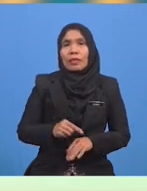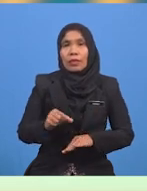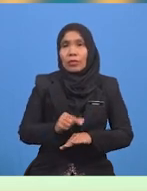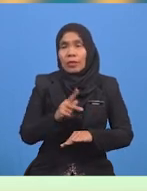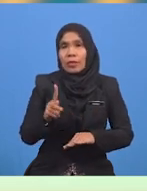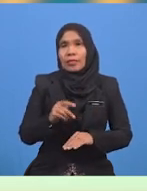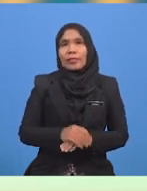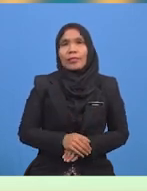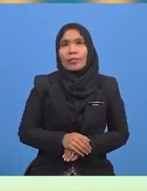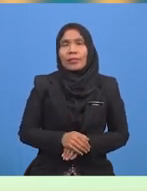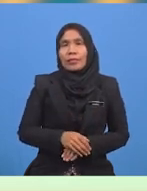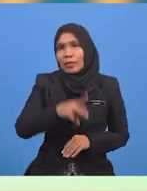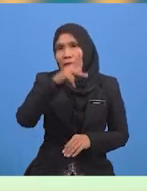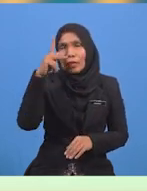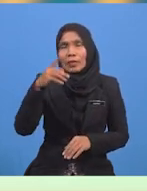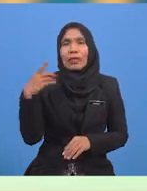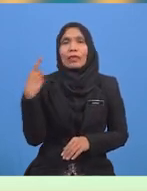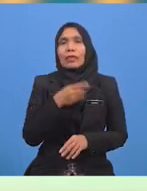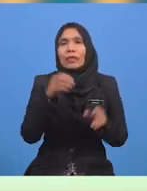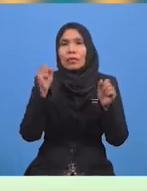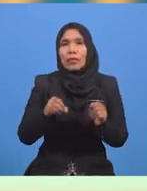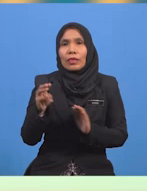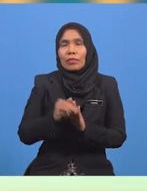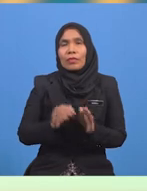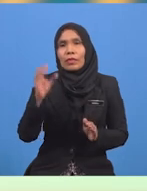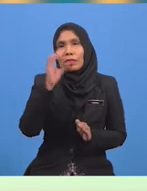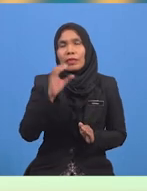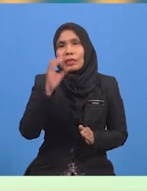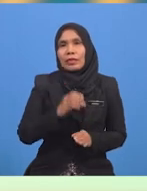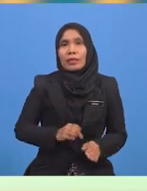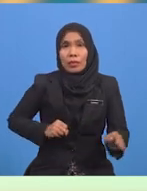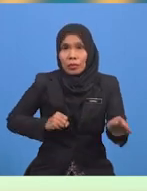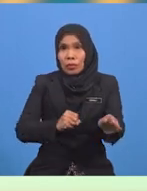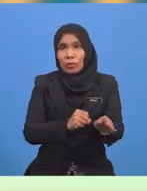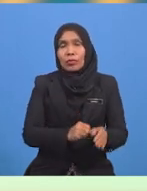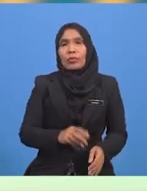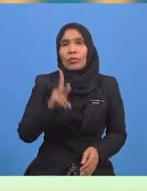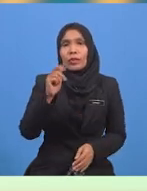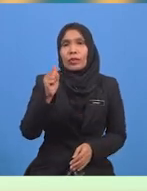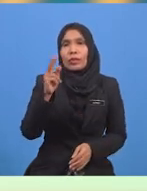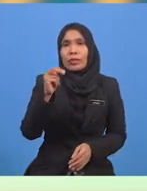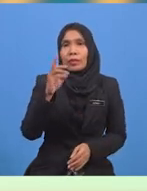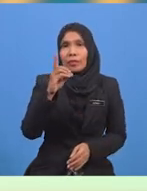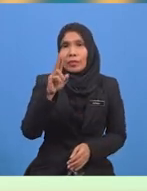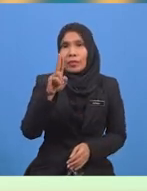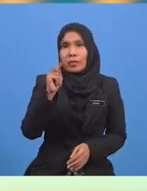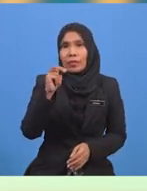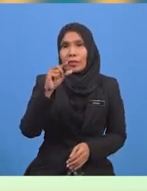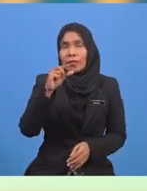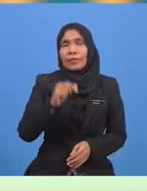boleh mencari sudut kandung dan kita juga boleh